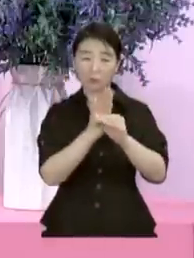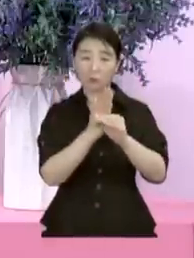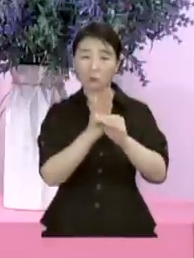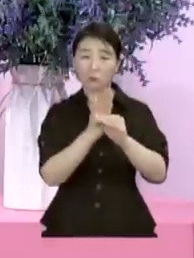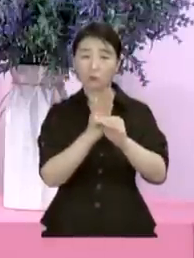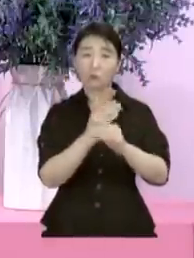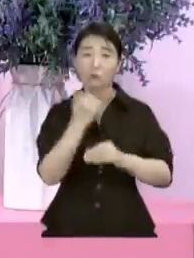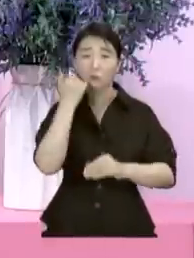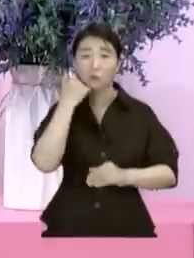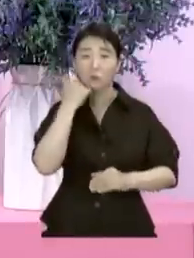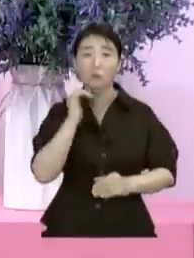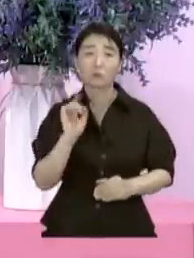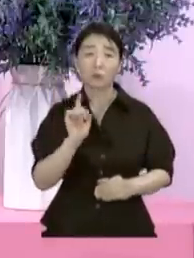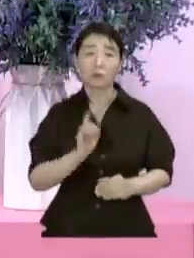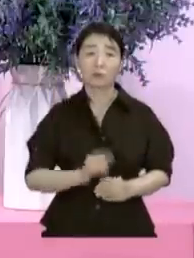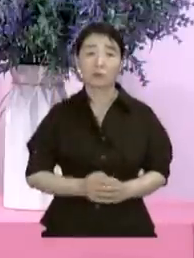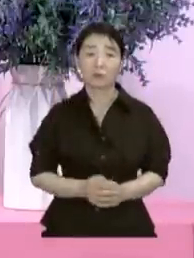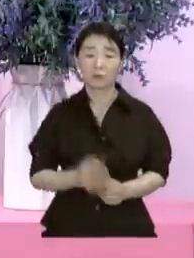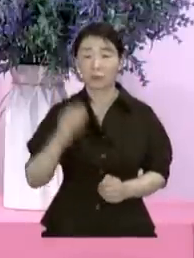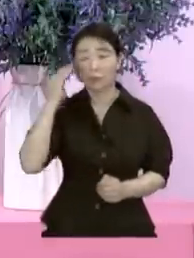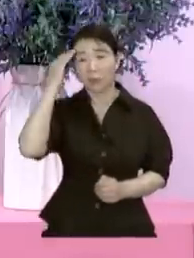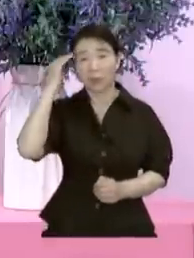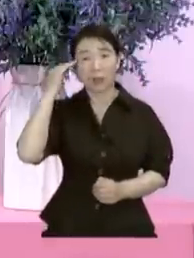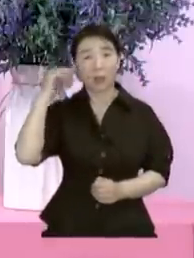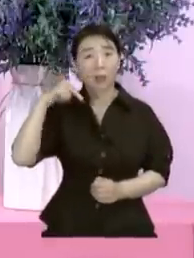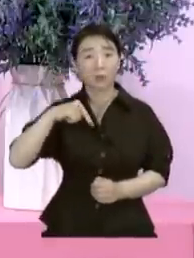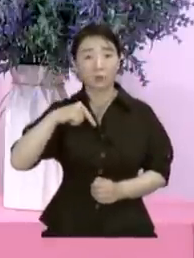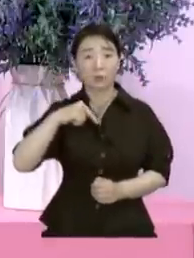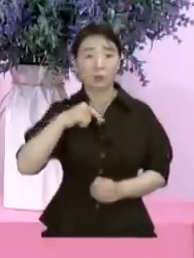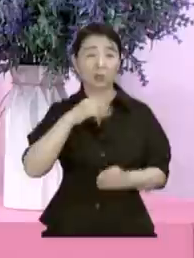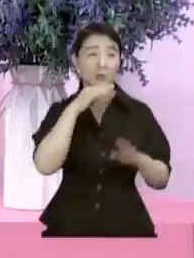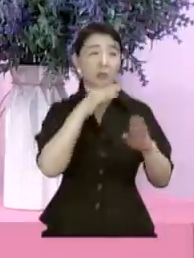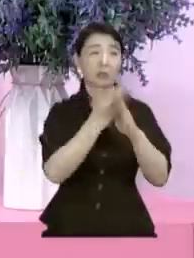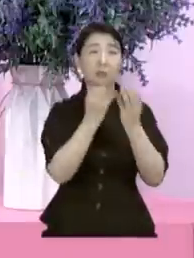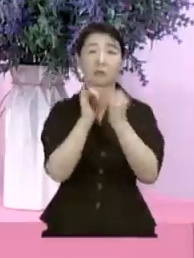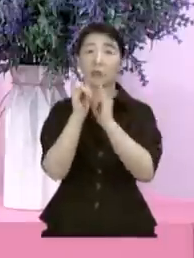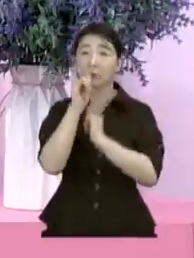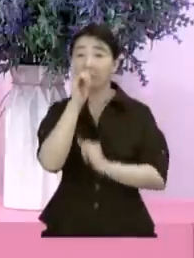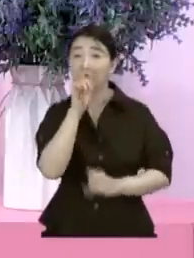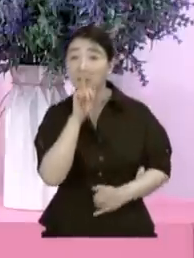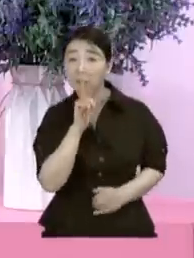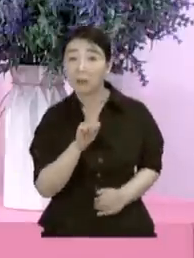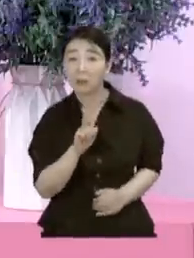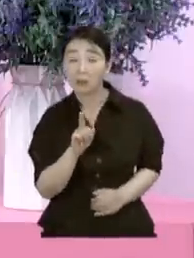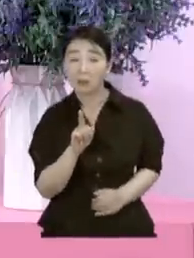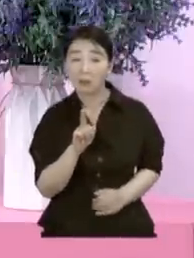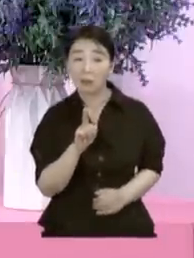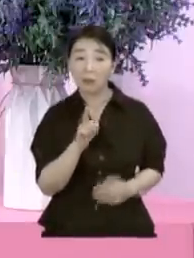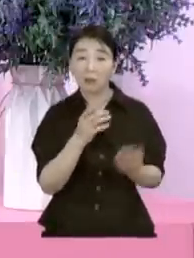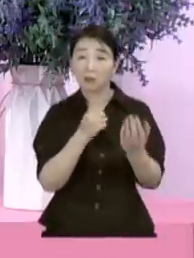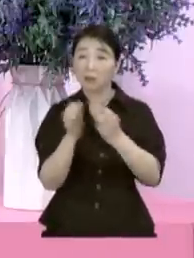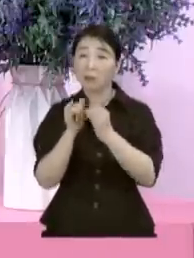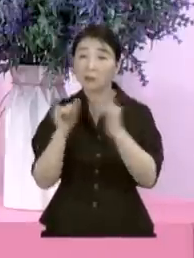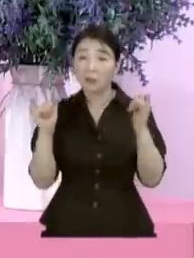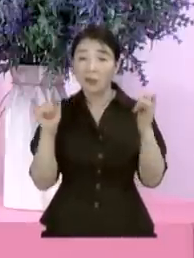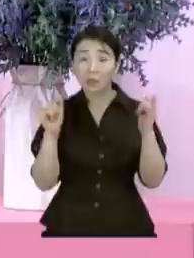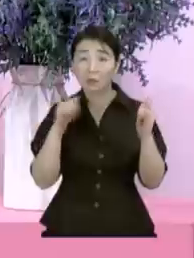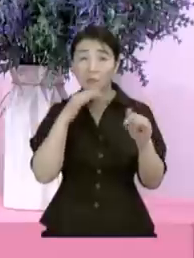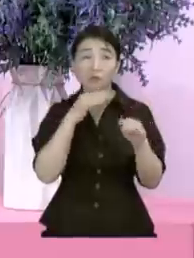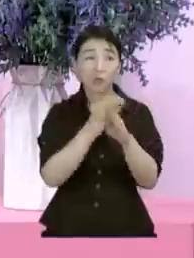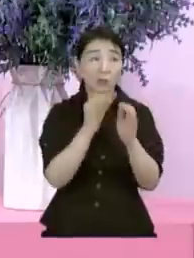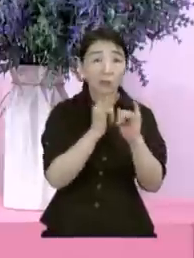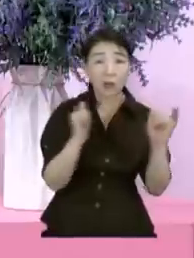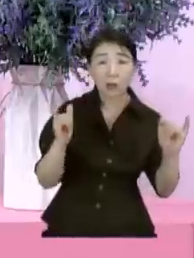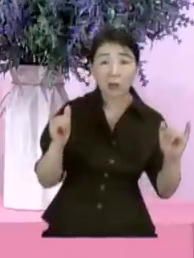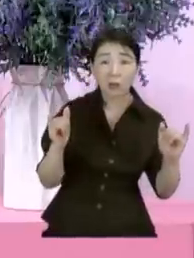동료 되시는 분이 저기 한국에 탈북민이 들어와 있다는 거예요. 탈북민?